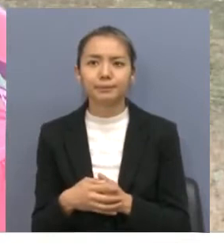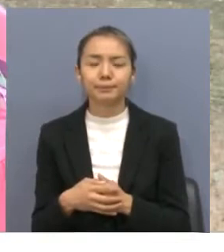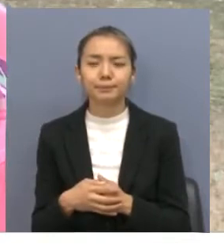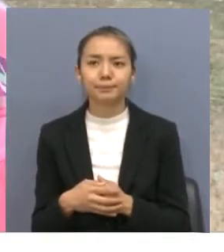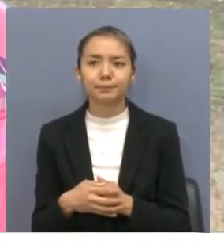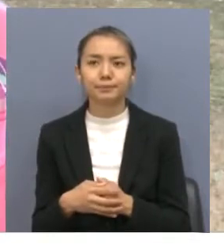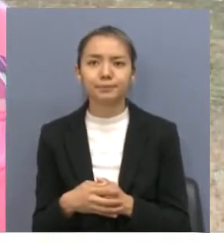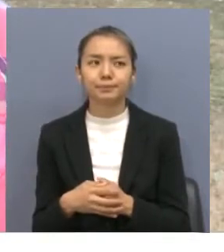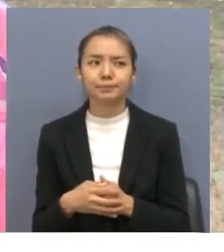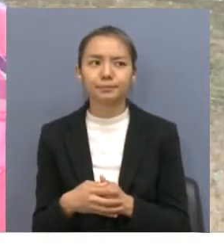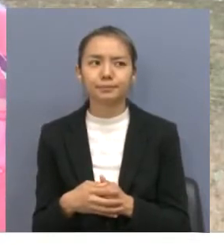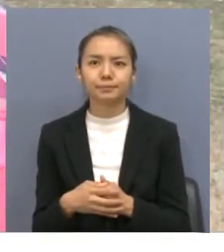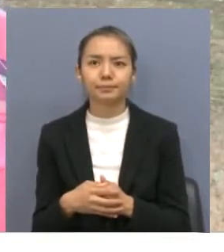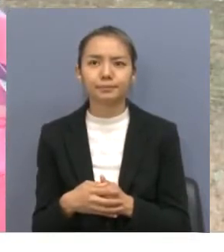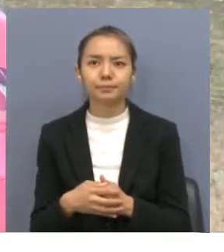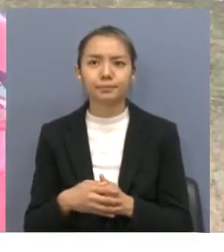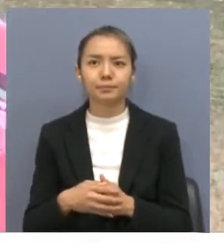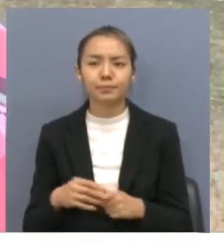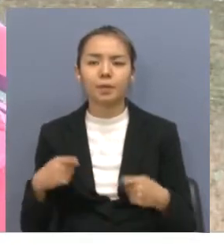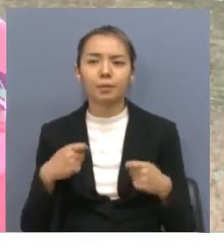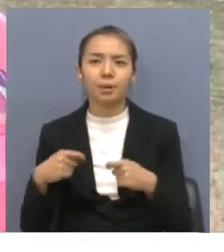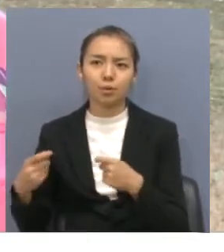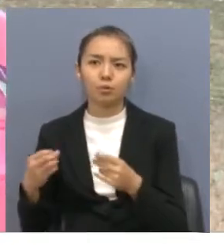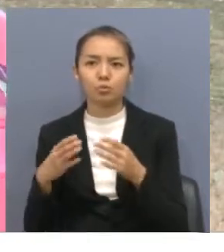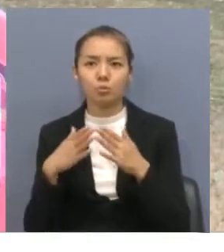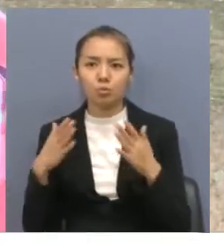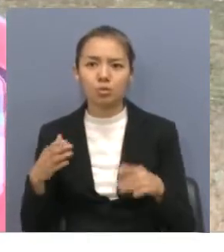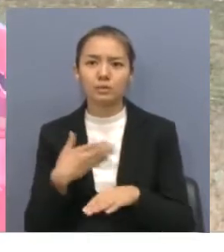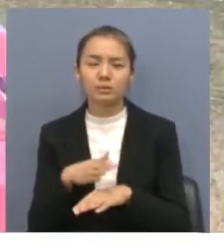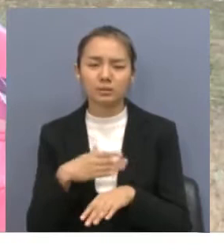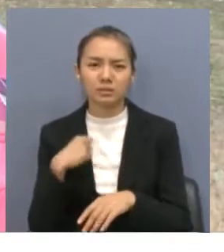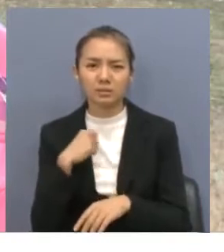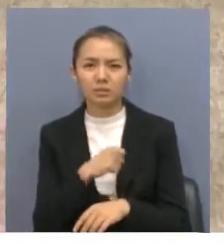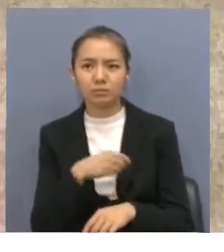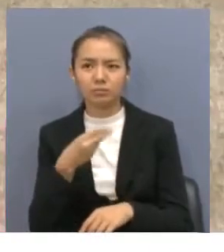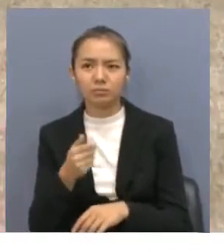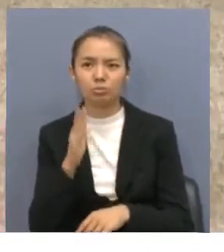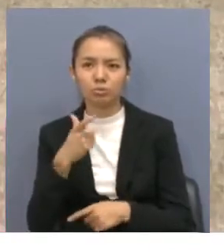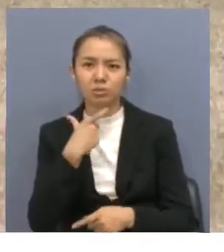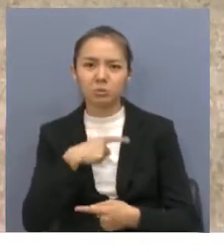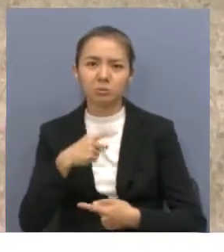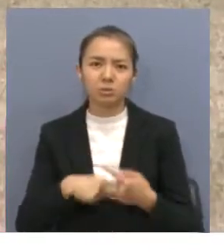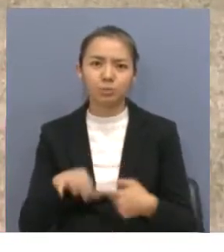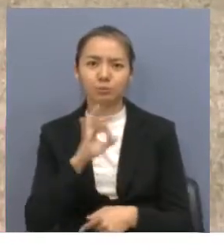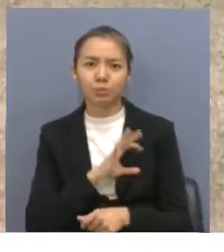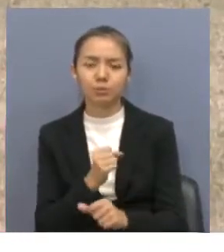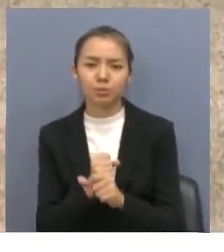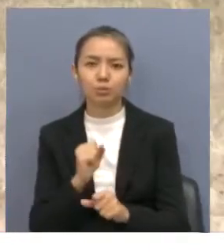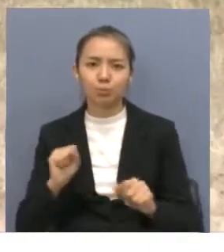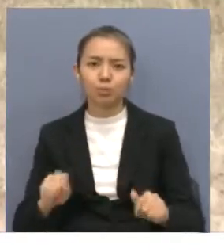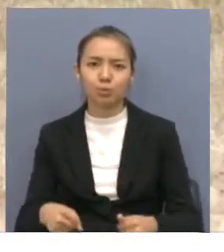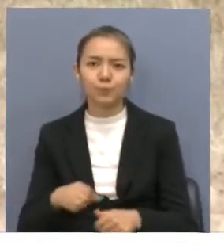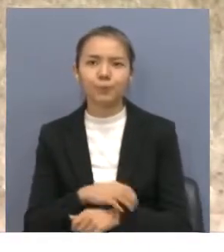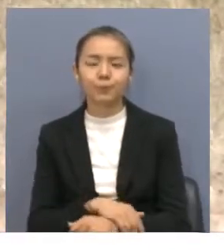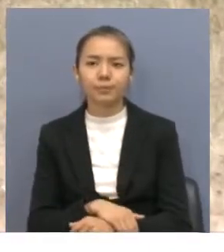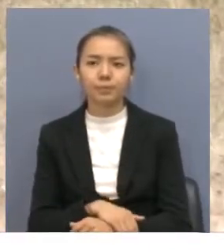айландырып. Халыққа сатып, ауылға сатып, одан асқан кредитке салып, өзімнің тіршілігімді жасаймын. Мемлекеттік бағдарламалардың мүмкіндігін ауыл